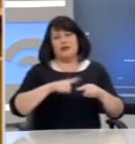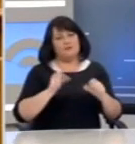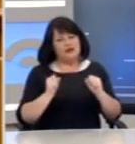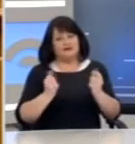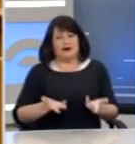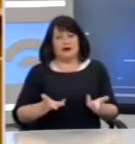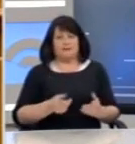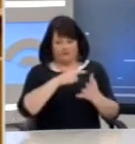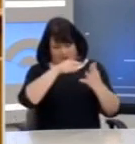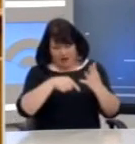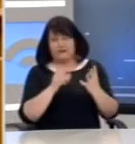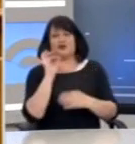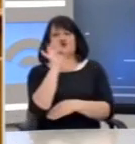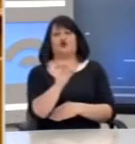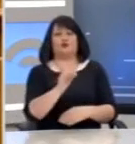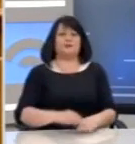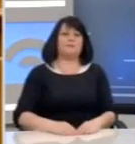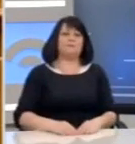εδώ ακόμα μία φορά ότι